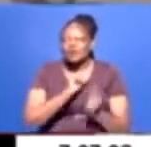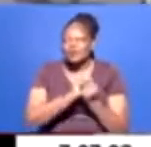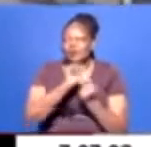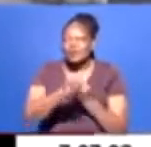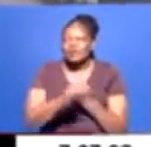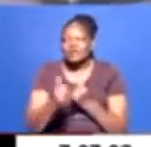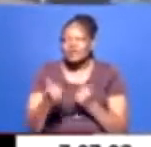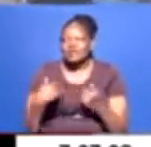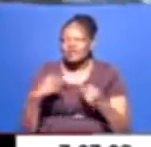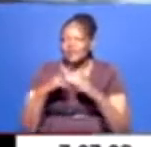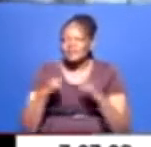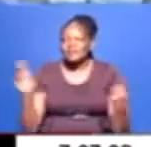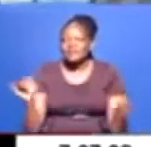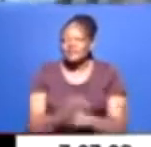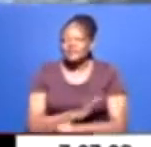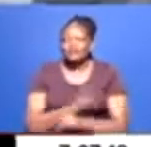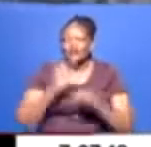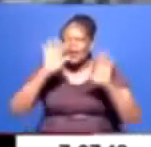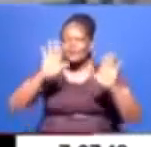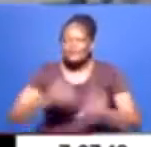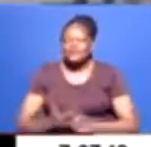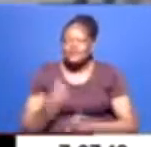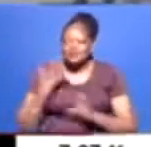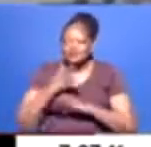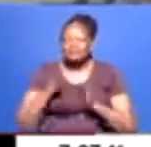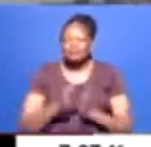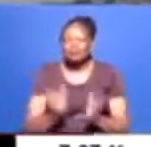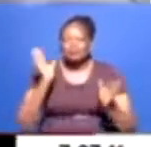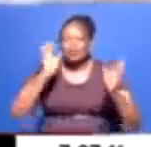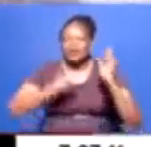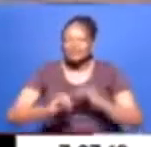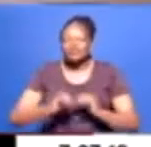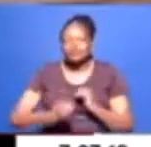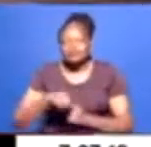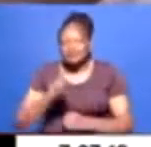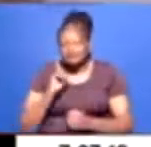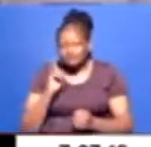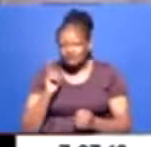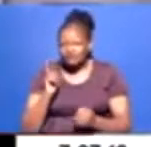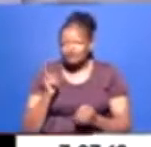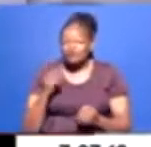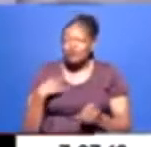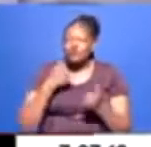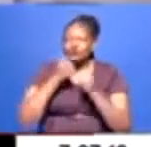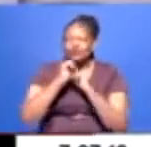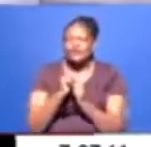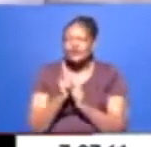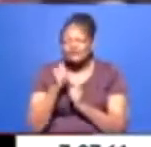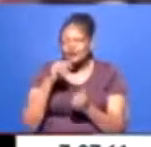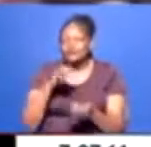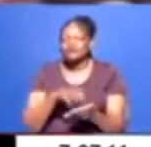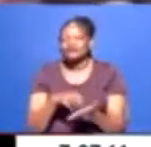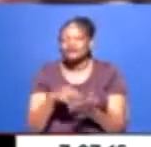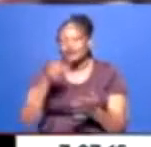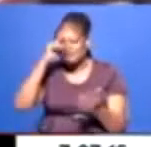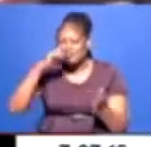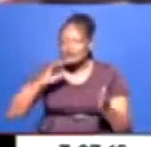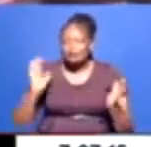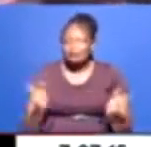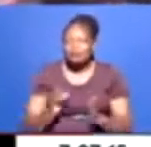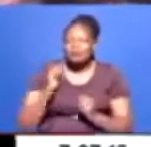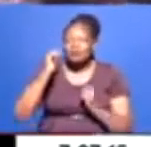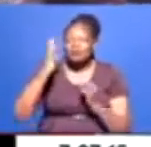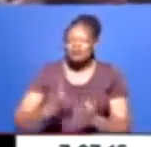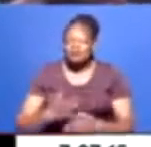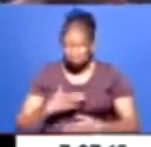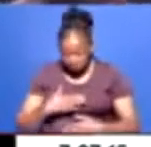amani kabla ya uchaguzi mkuu ujao. Muriithi ambaye anatetea kiti cha gavana aliwahimiza wanasiasa kuheshimu